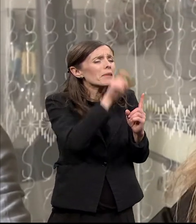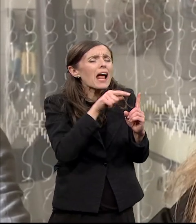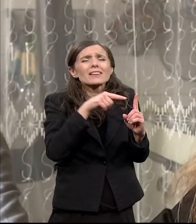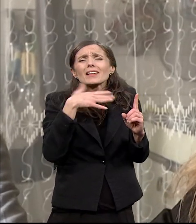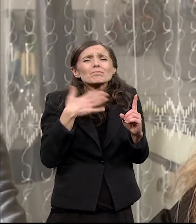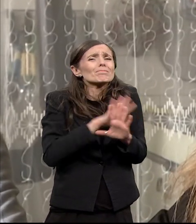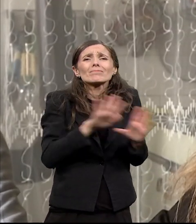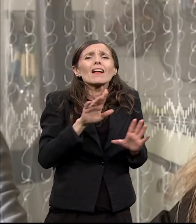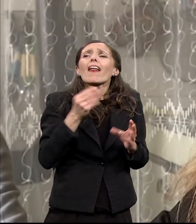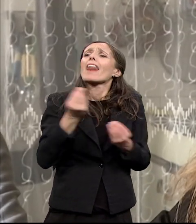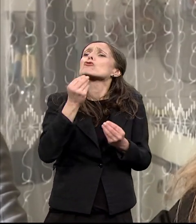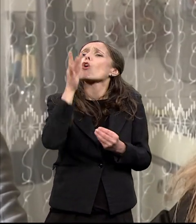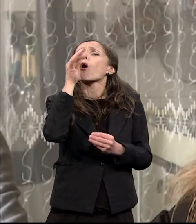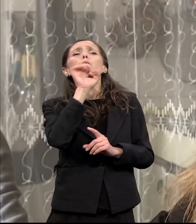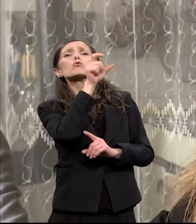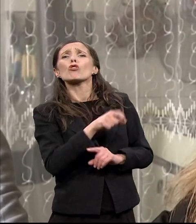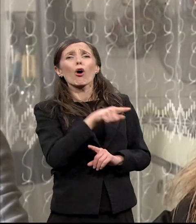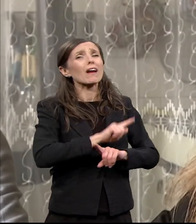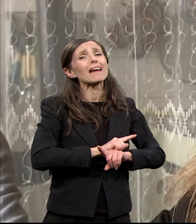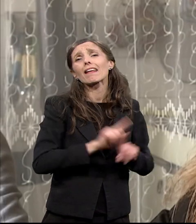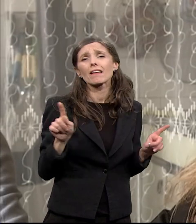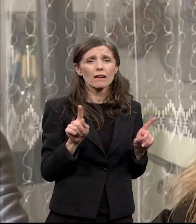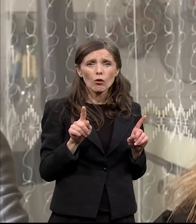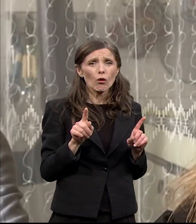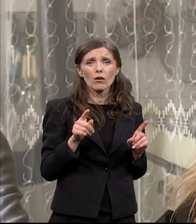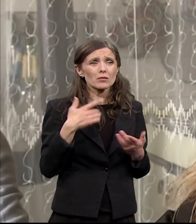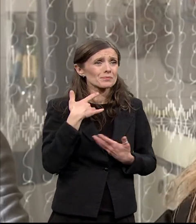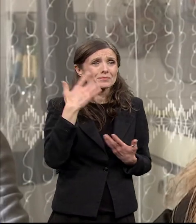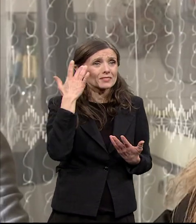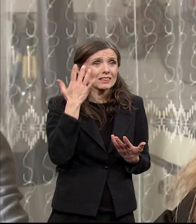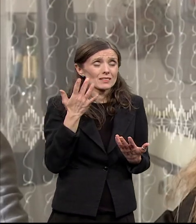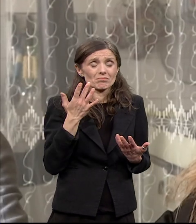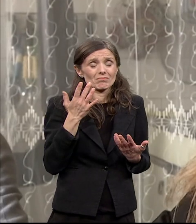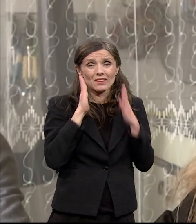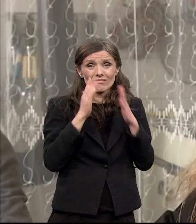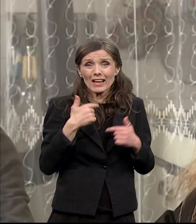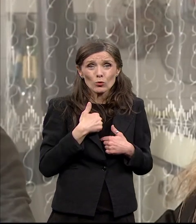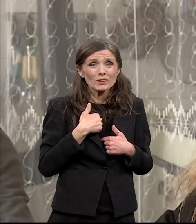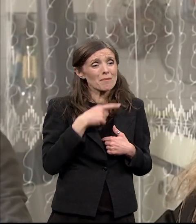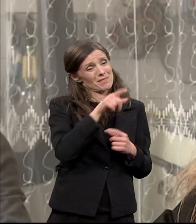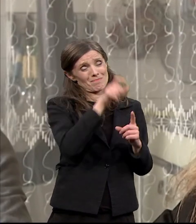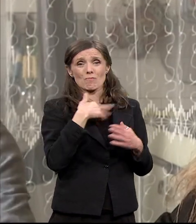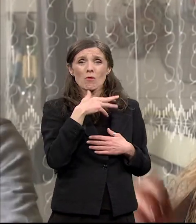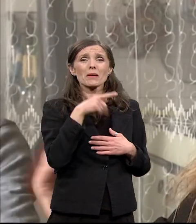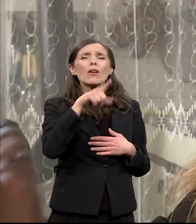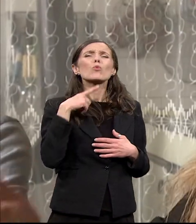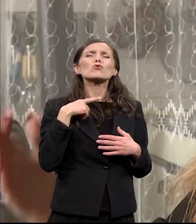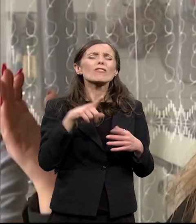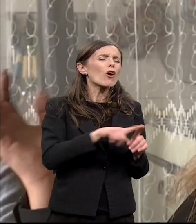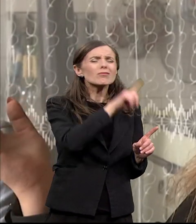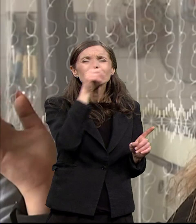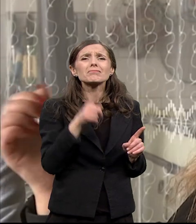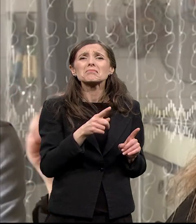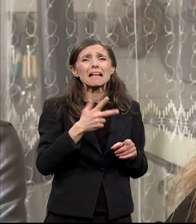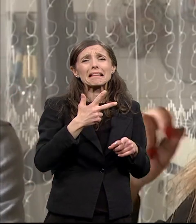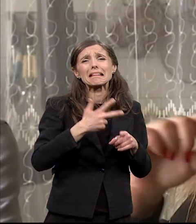neće ružno ništa da vam kaže o njemu. Ja ne znam da li se, verujte mi, da li se 3 puta u životu potuko. I to dok je